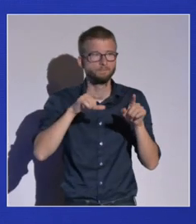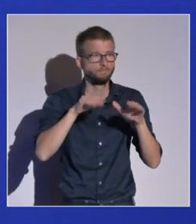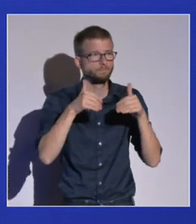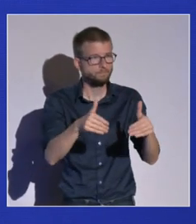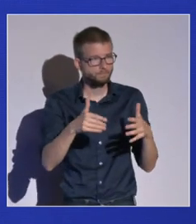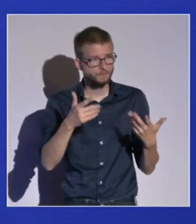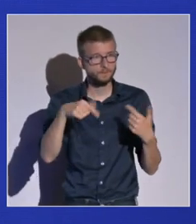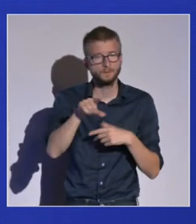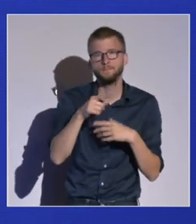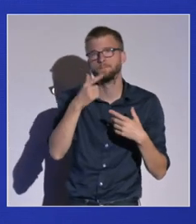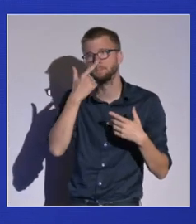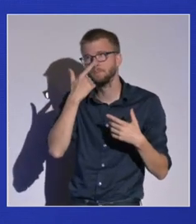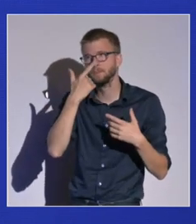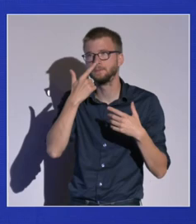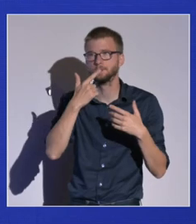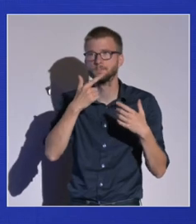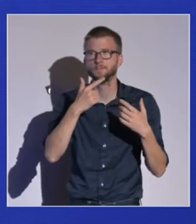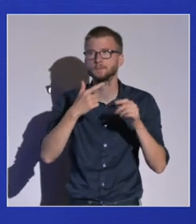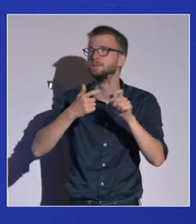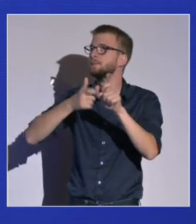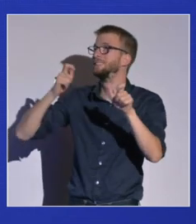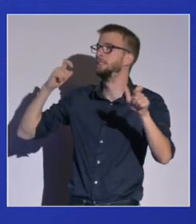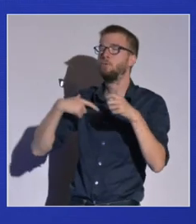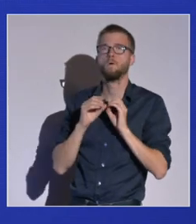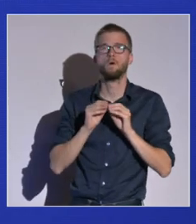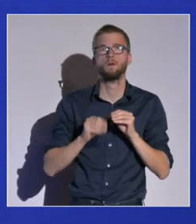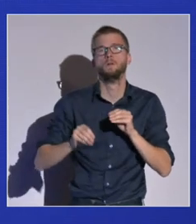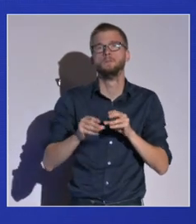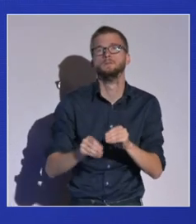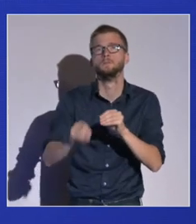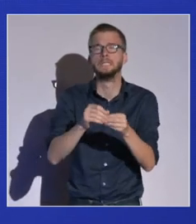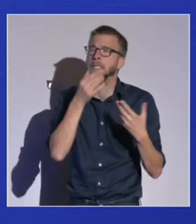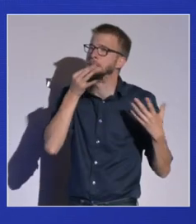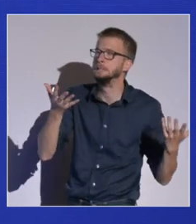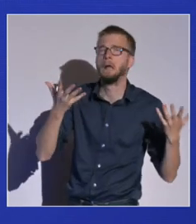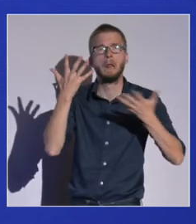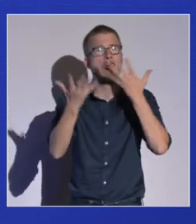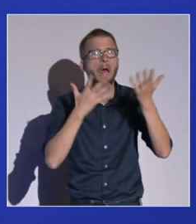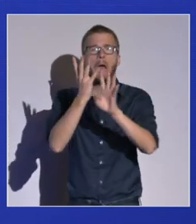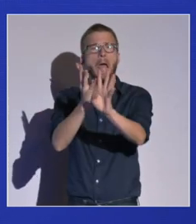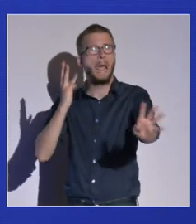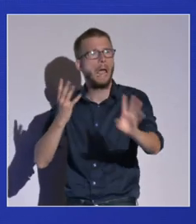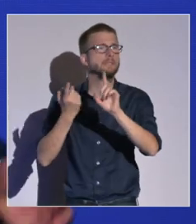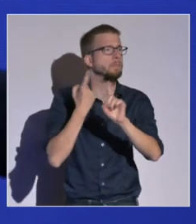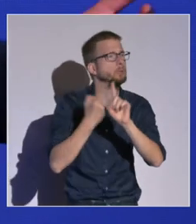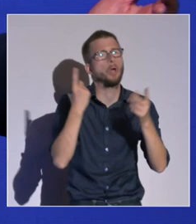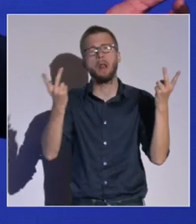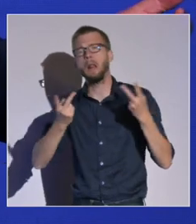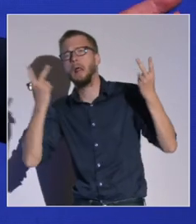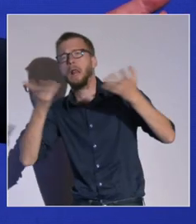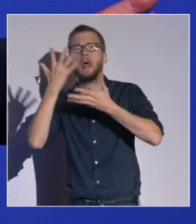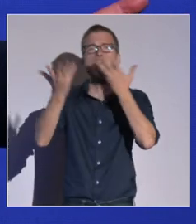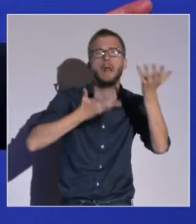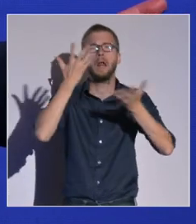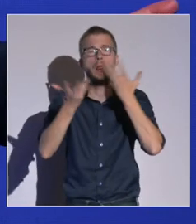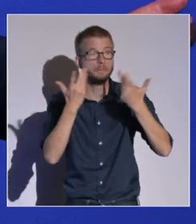Si vous laissiez aller à continuer ce que vos prédécesseurs ont fait, c'est-à-dire vanter les haies, mais pas donner les moyens aux gens de les planter